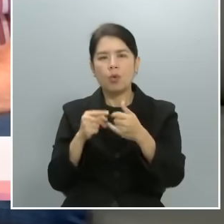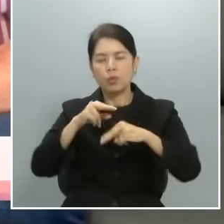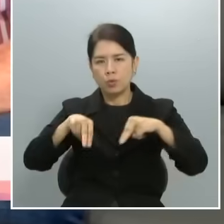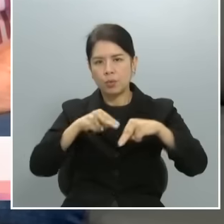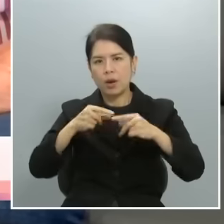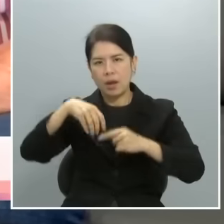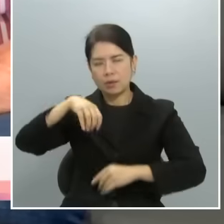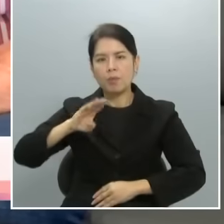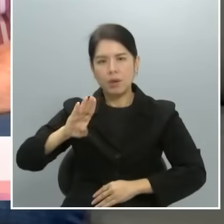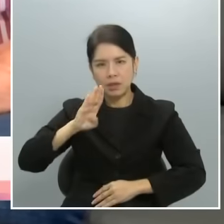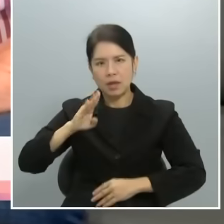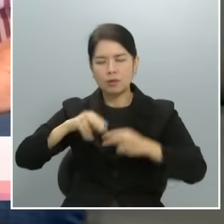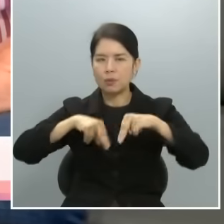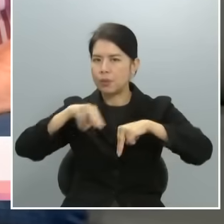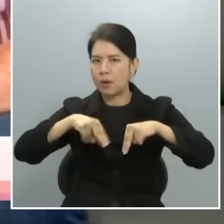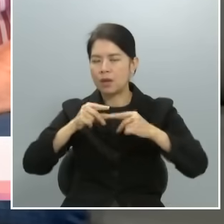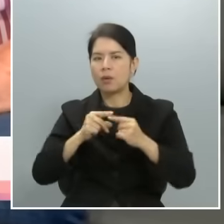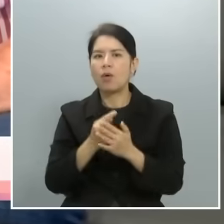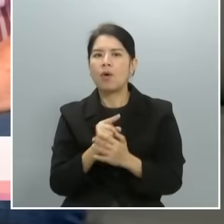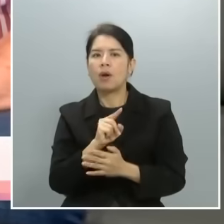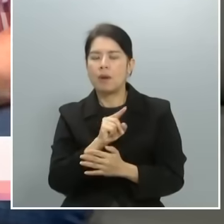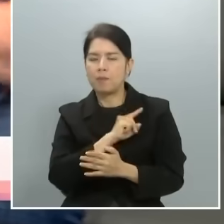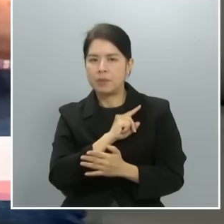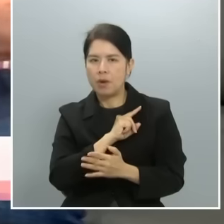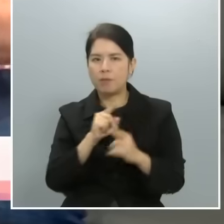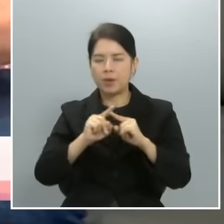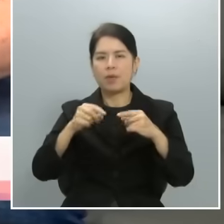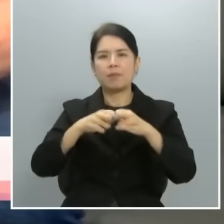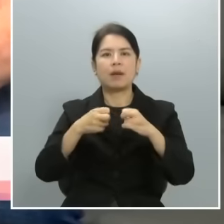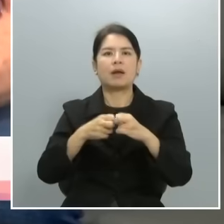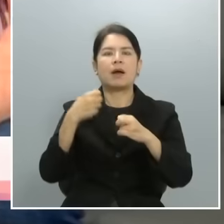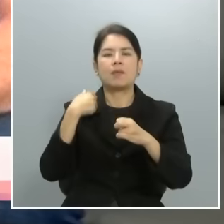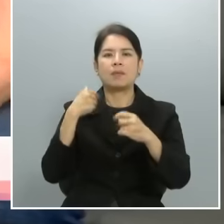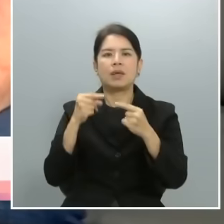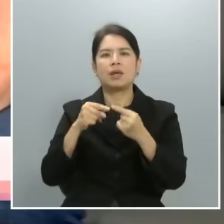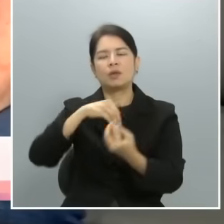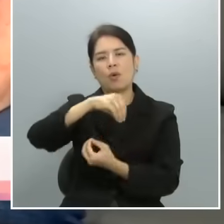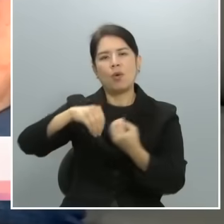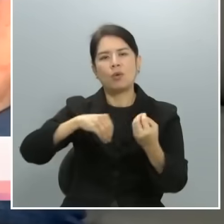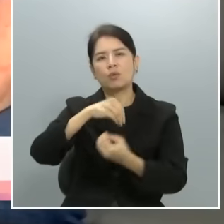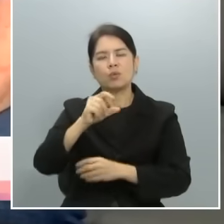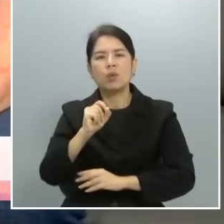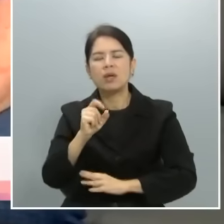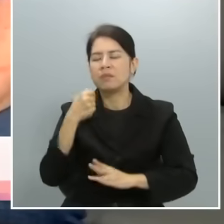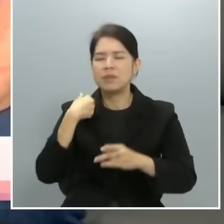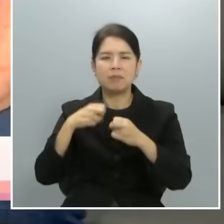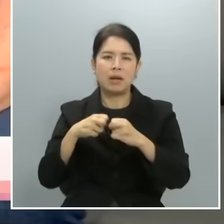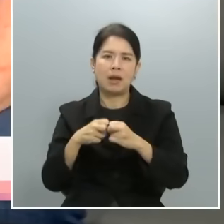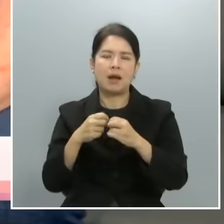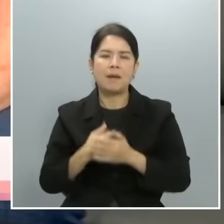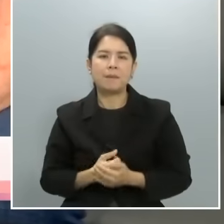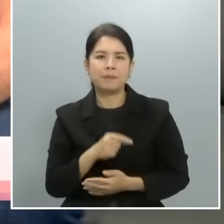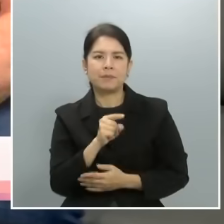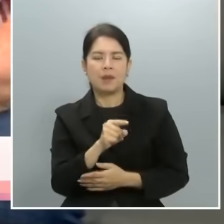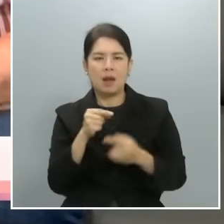ธุรกิจนะปรากฏว่าธุรกิจนี่มันสะดุดใช่ไหมพี่หมวย ธุรกิจสะดุดนะคะทางฝั่งผู้หญิงก็บอกว่างั้นคุณแก่ก็ขายร